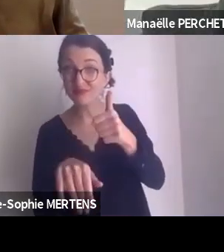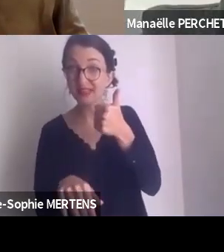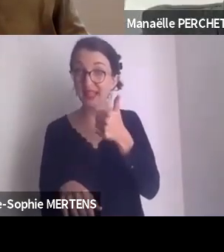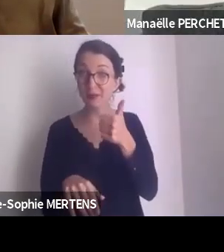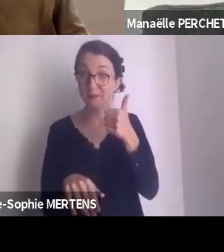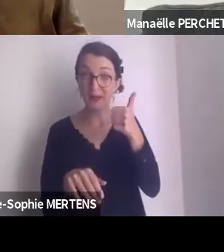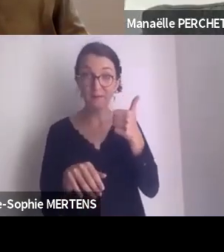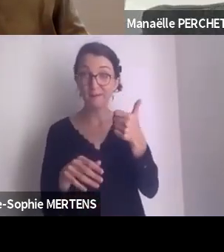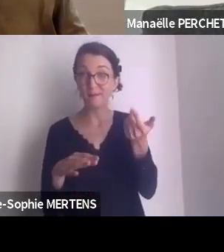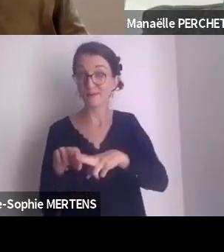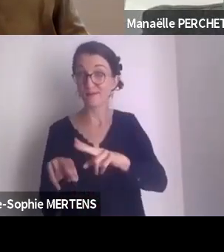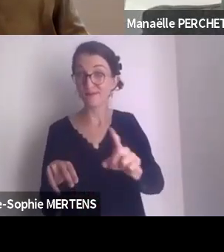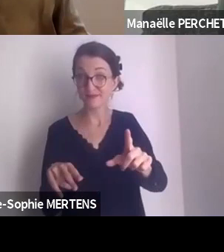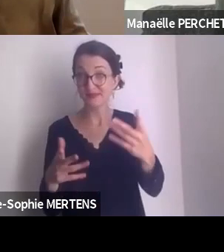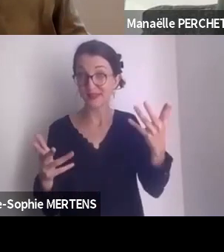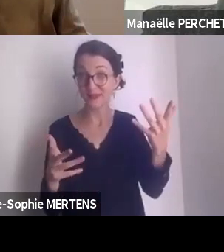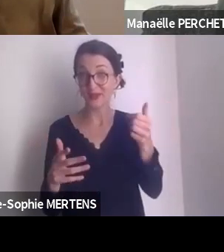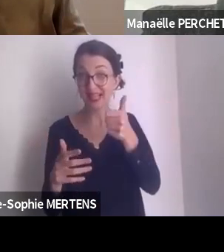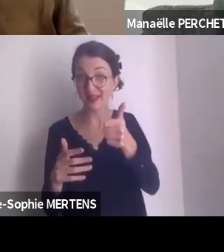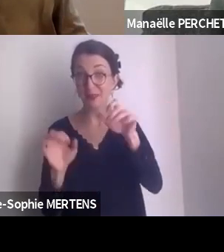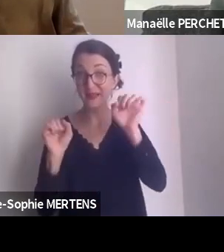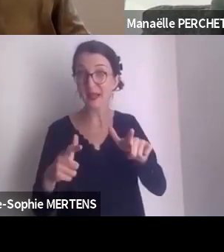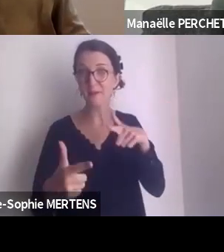Ça, c'est connu. Je voudrais juste faire